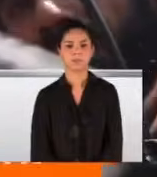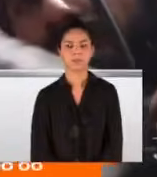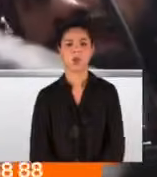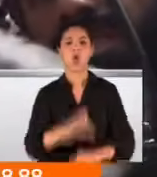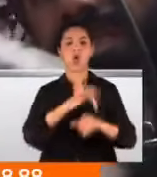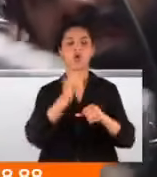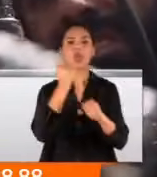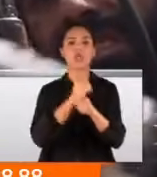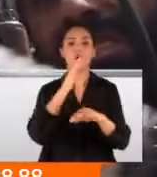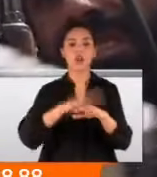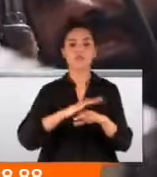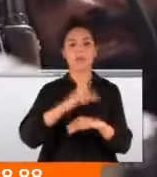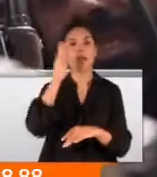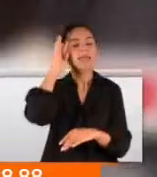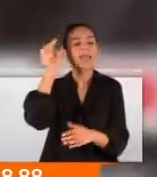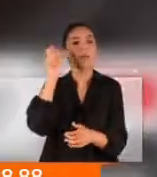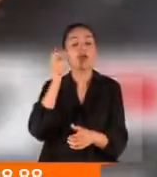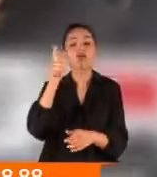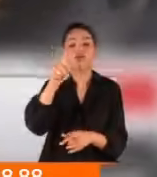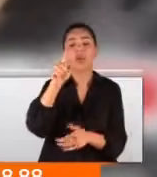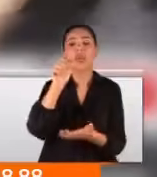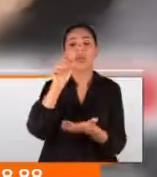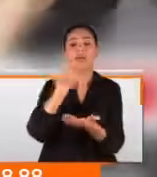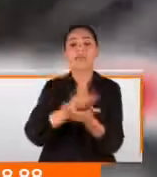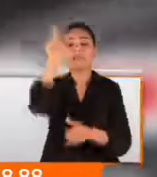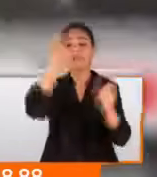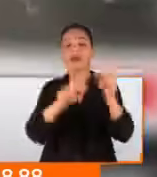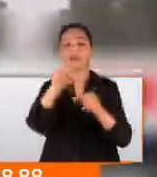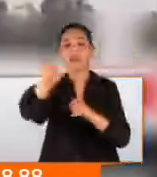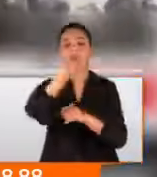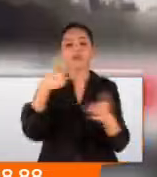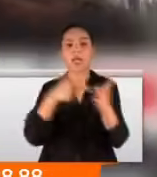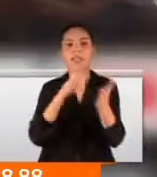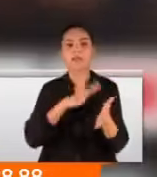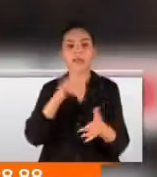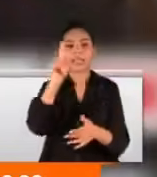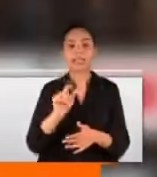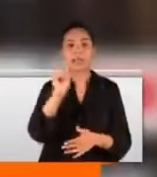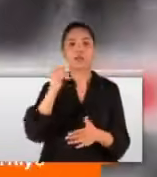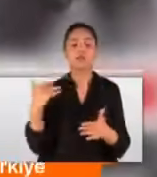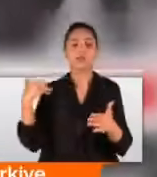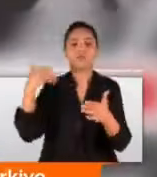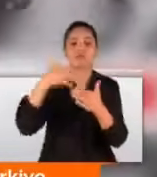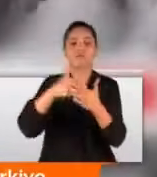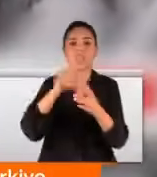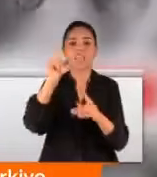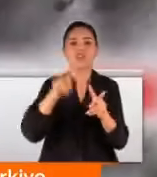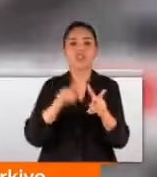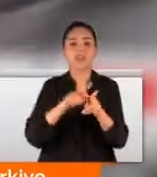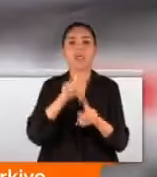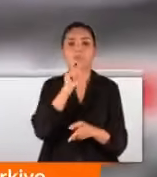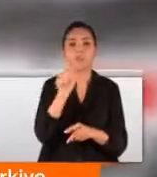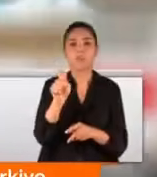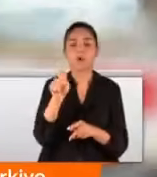Ülkede görev yapan yabancı gazeteciler de Taliban'ın hedefinde. Yaşananları ilk günden bu yana dünyaya duyuran CNN International